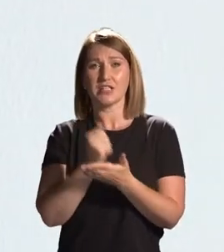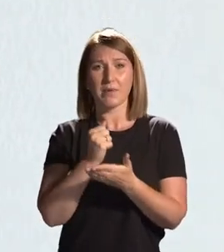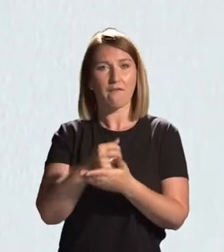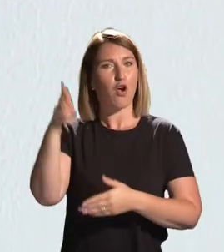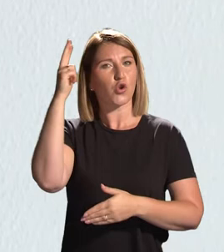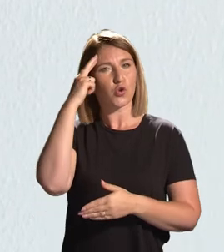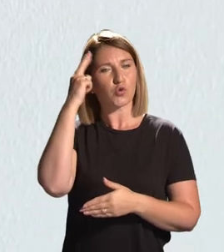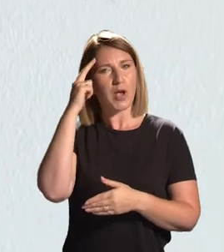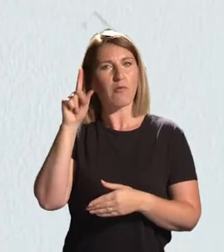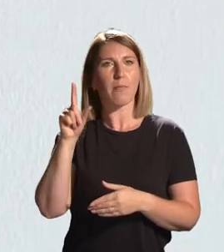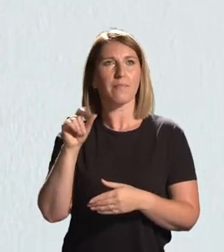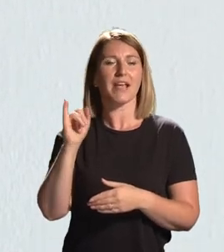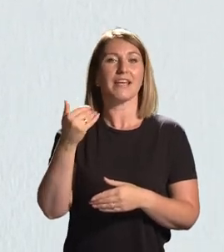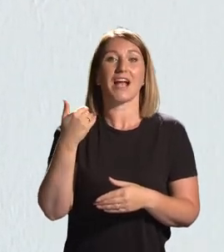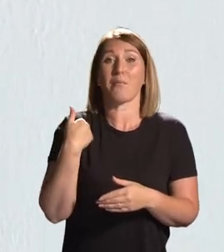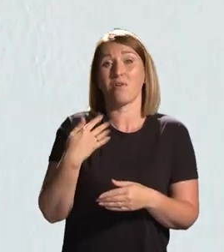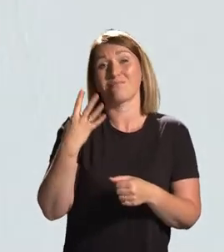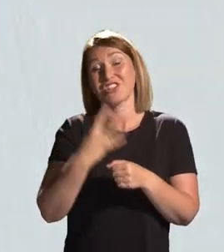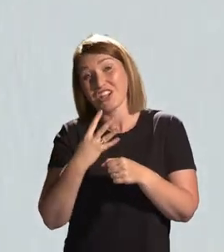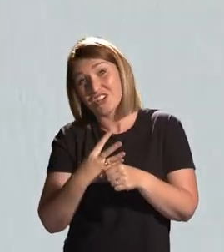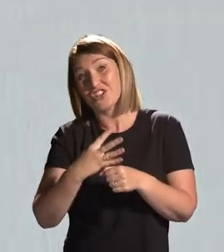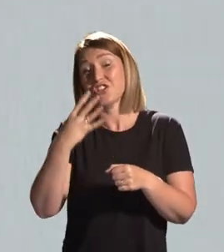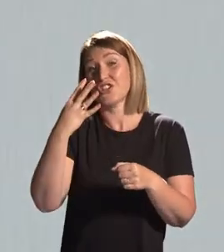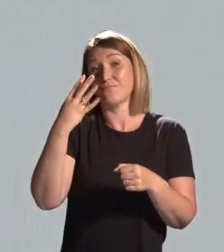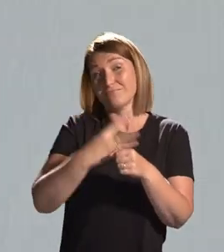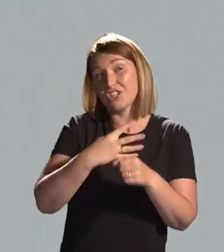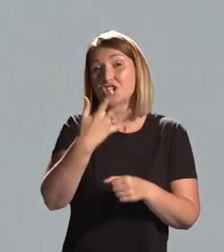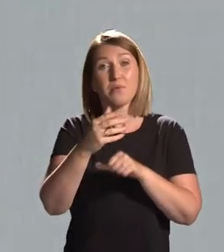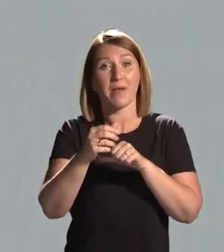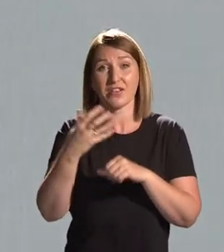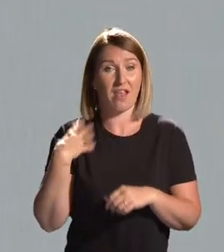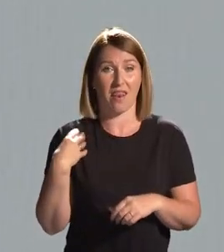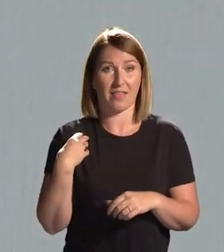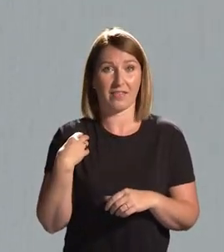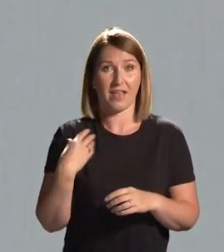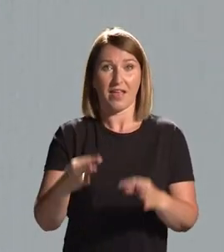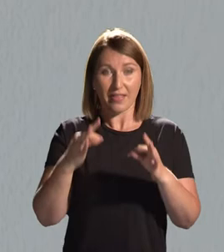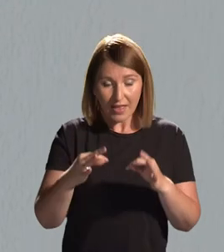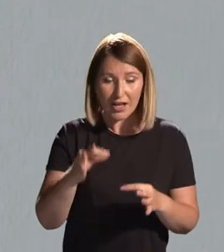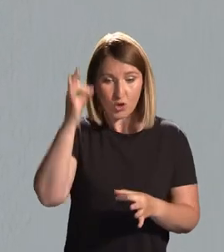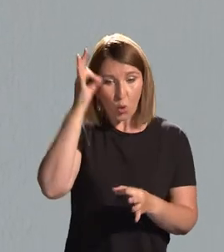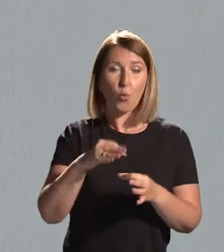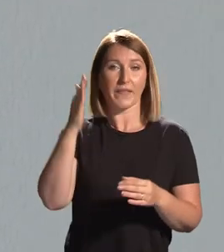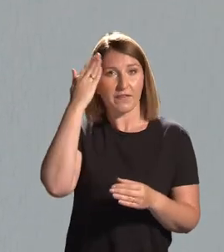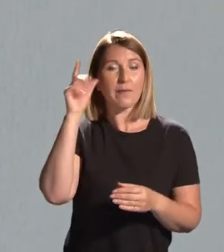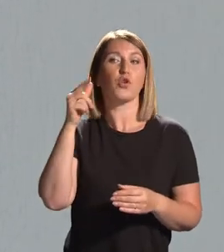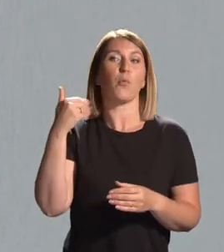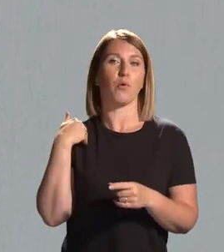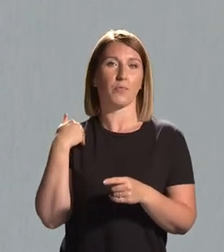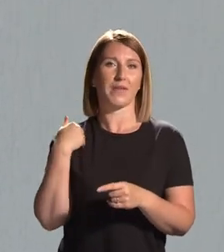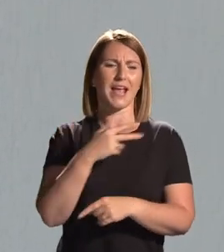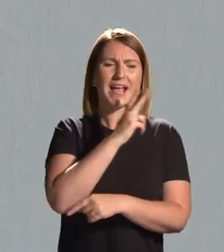zrozumiałem dopiero jak miałem około 40 lat, 45. Dopiero teraz wiem, co on chciał. Każdy, który kończy